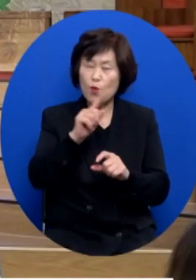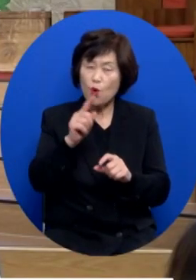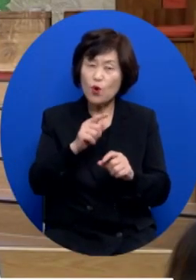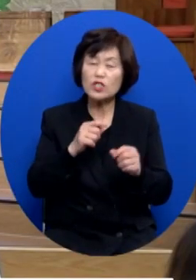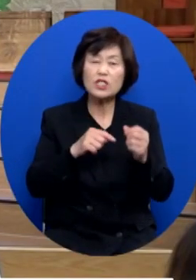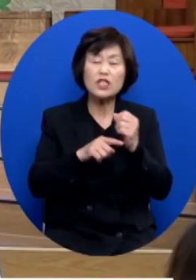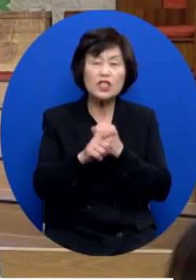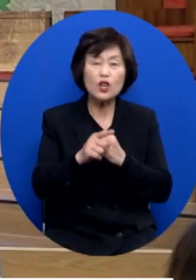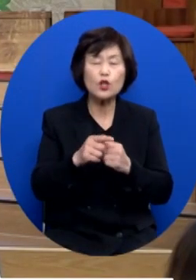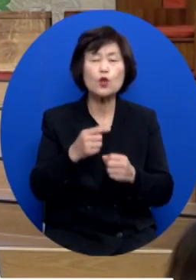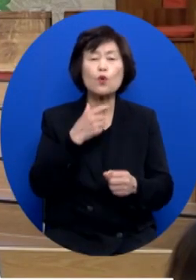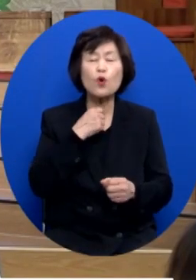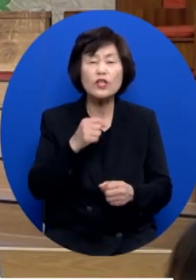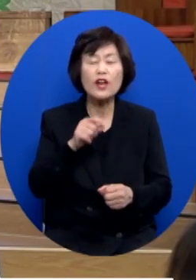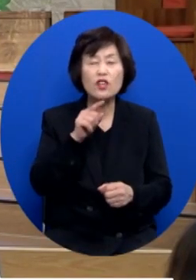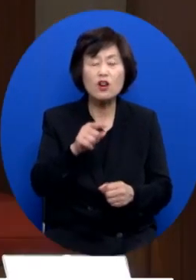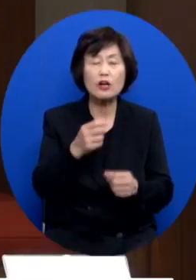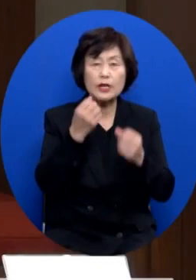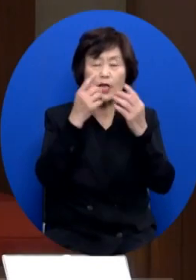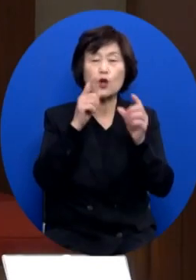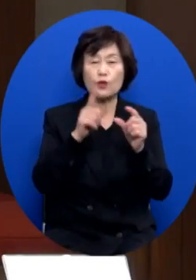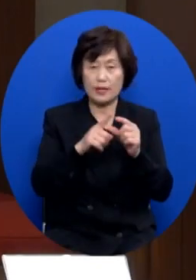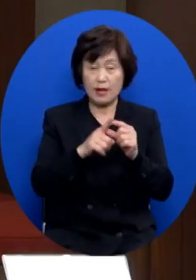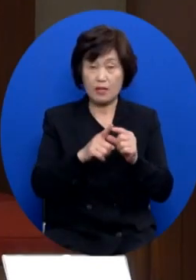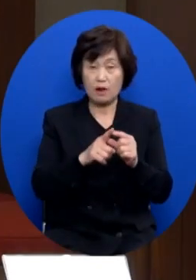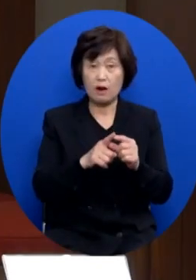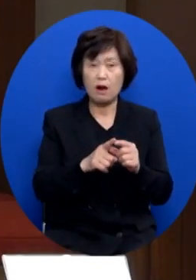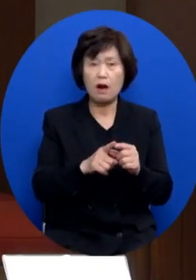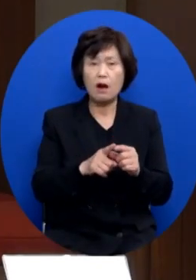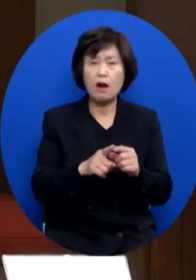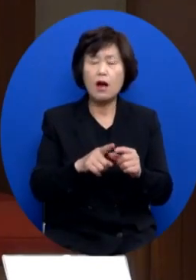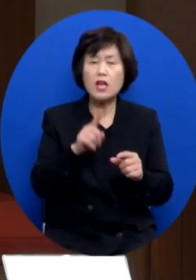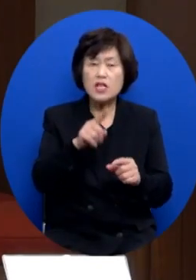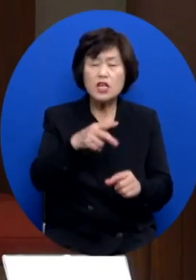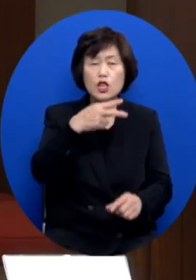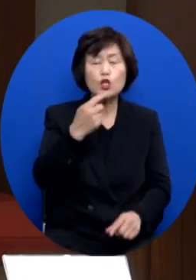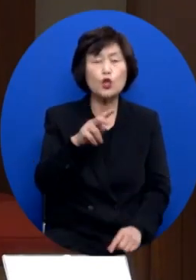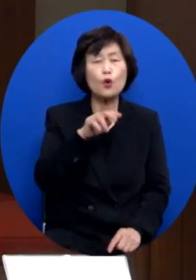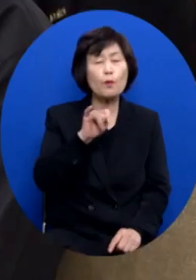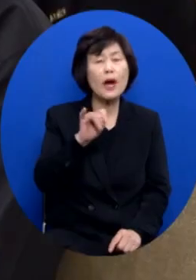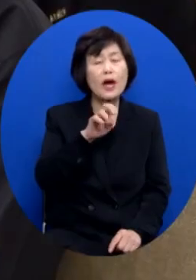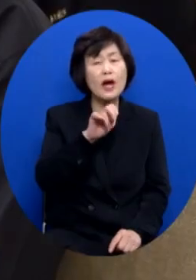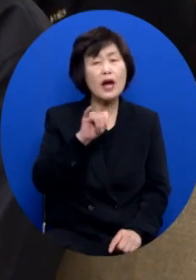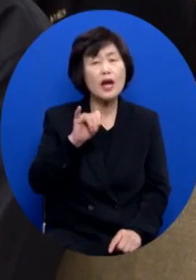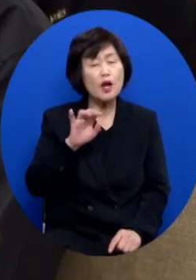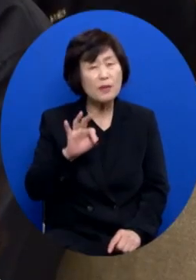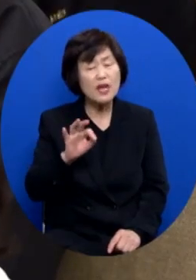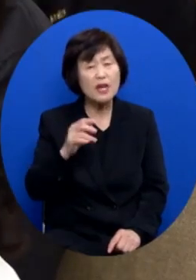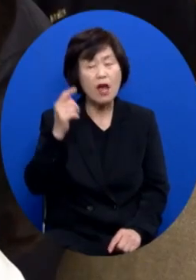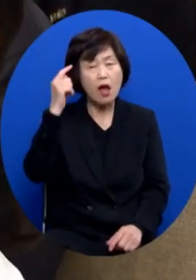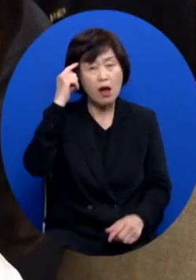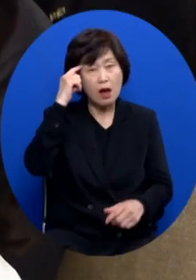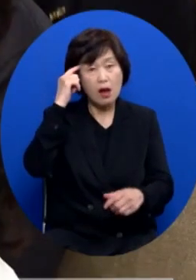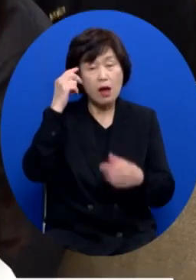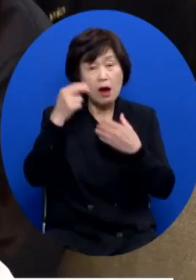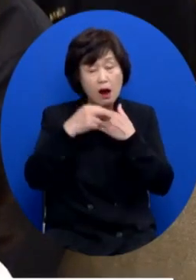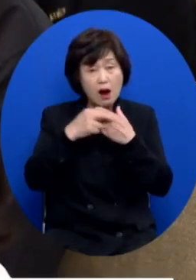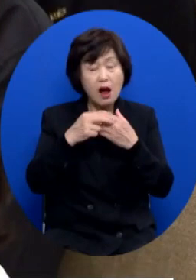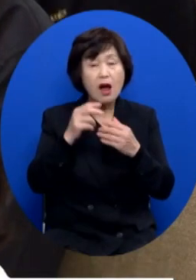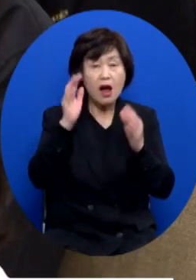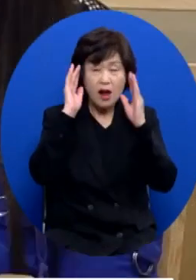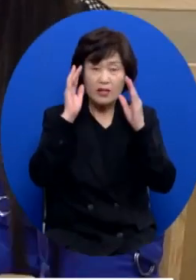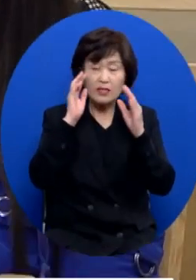중독현상을 지칭하는 신조어입니다. 이날 행사에서 도파민의 정신의학적 분석 강연과 함께 자극적인